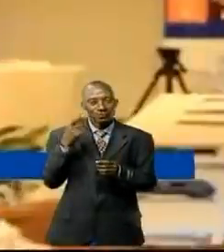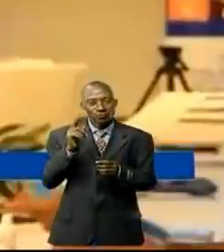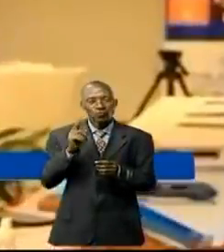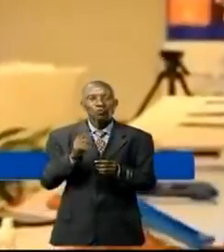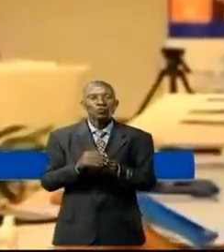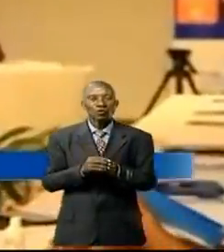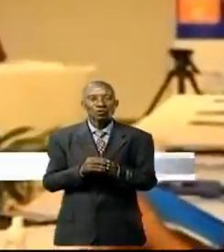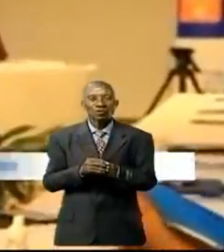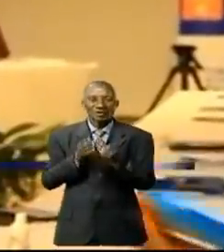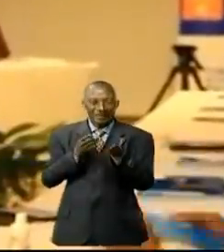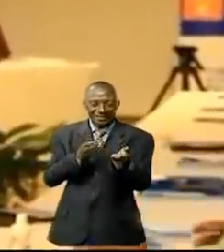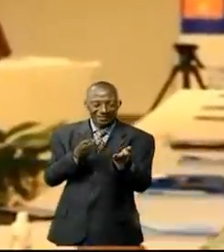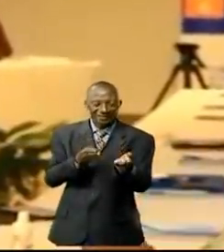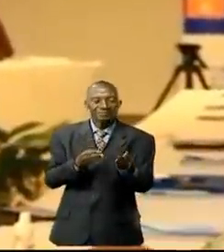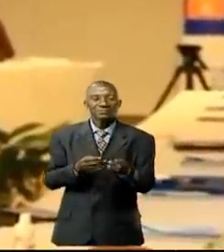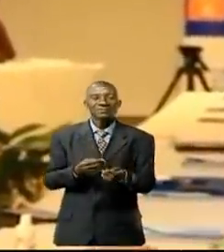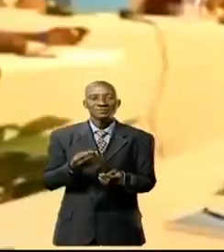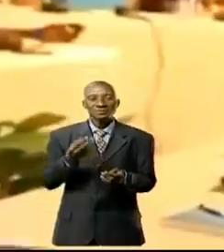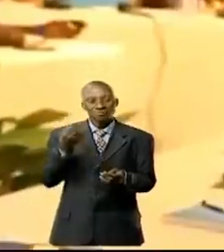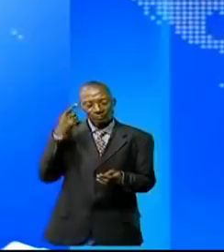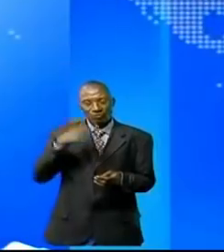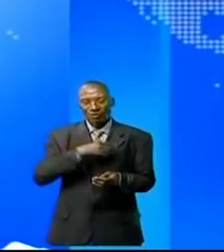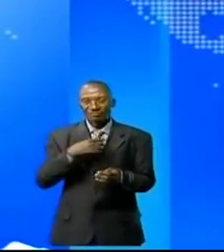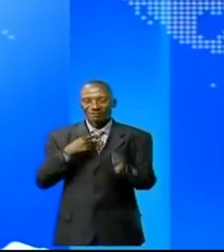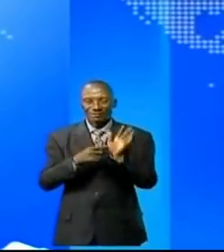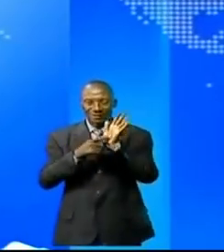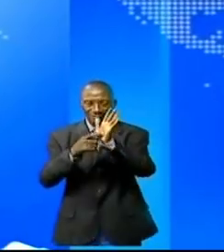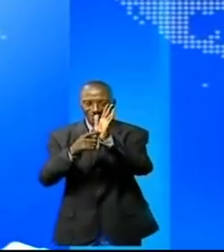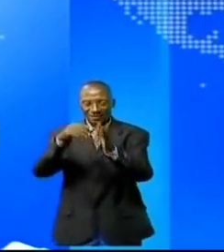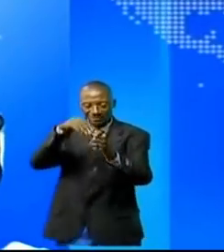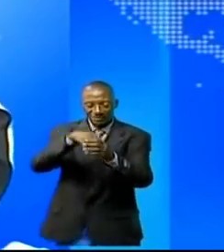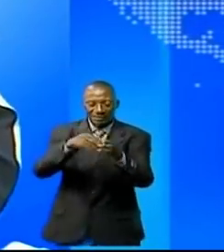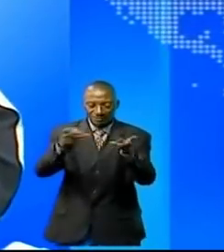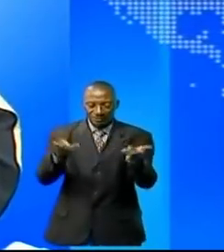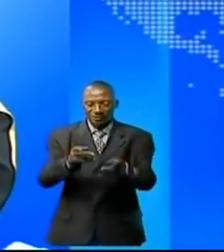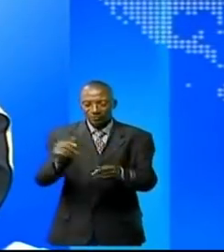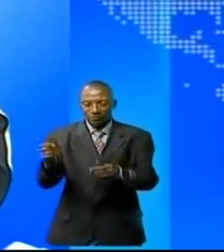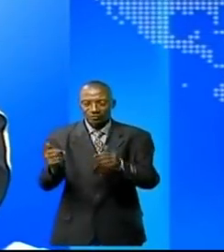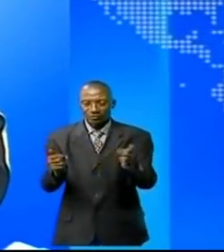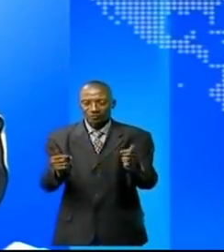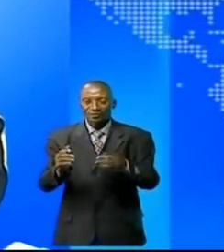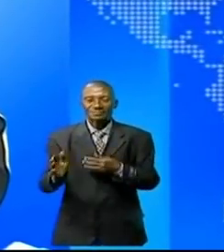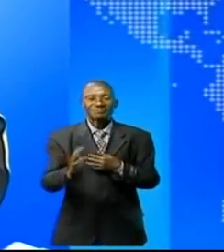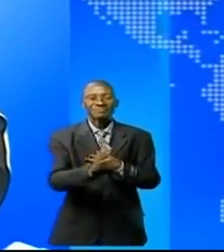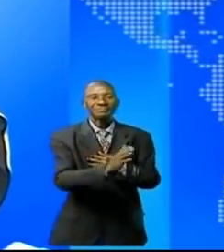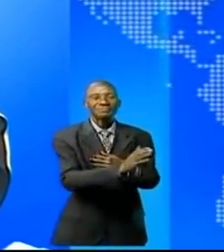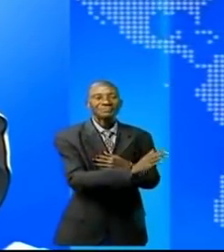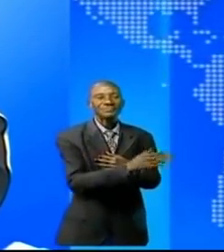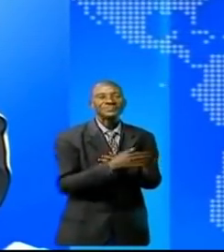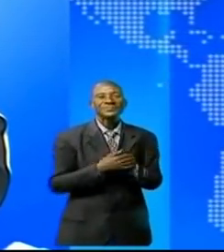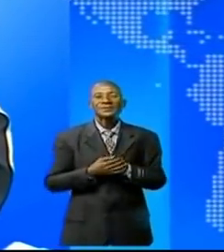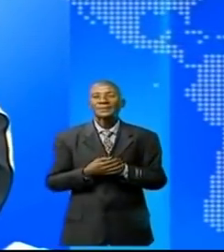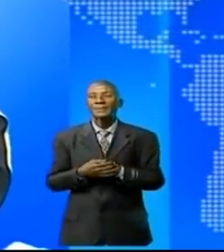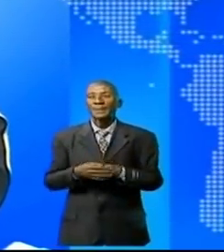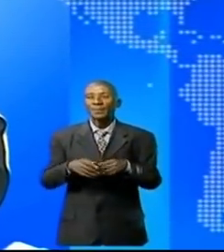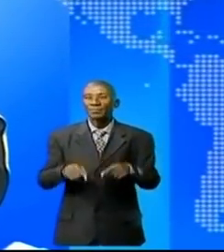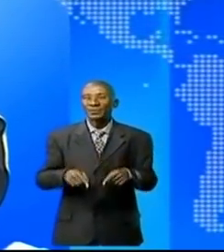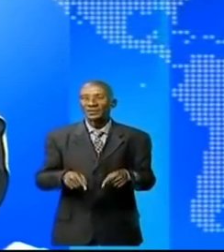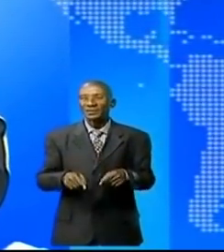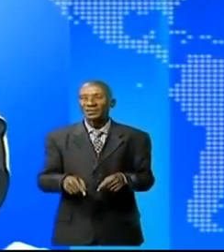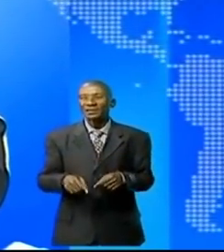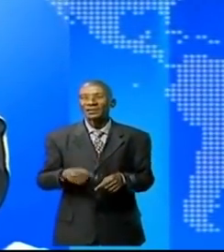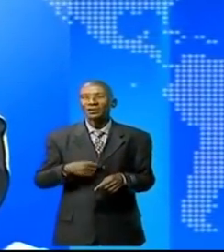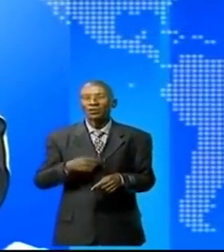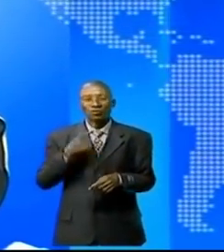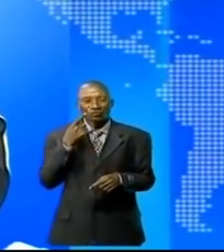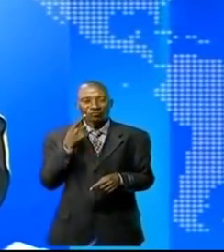exigence sur la représentativité. Et suivez à présent cette journée qui a été consacrée essentiellement aux femmes exerçant le commerce, appelée